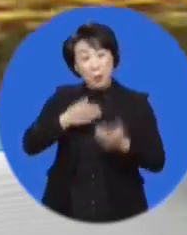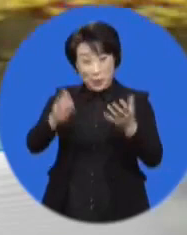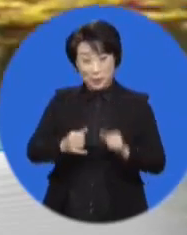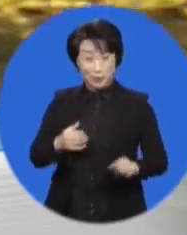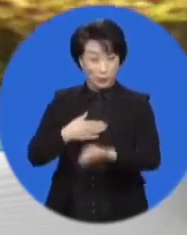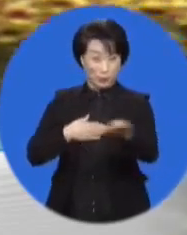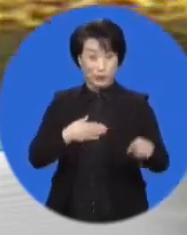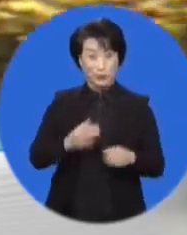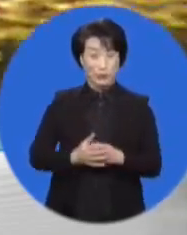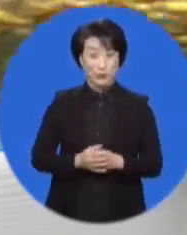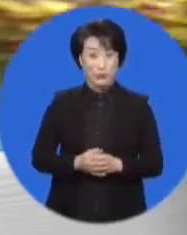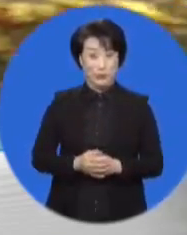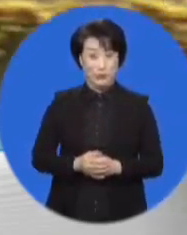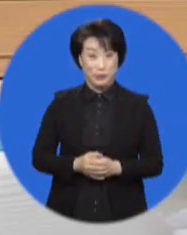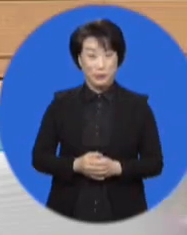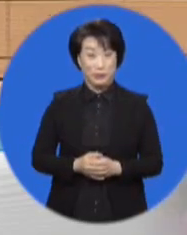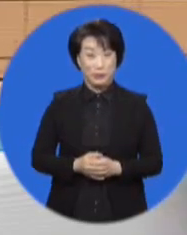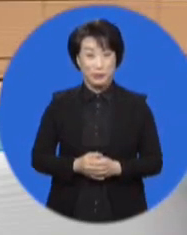복받은 사람이야.